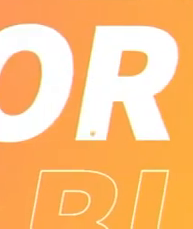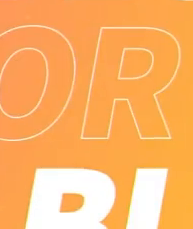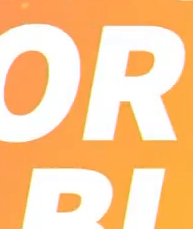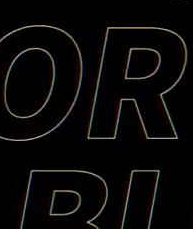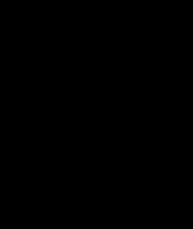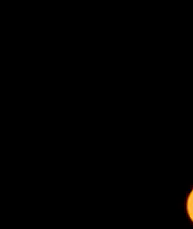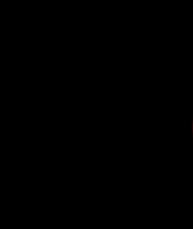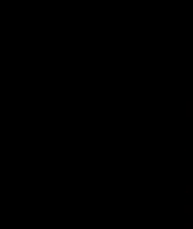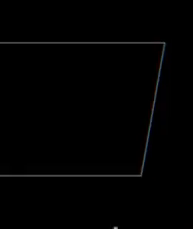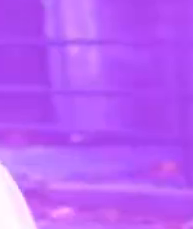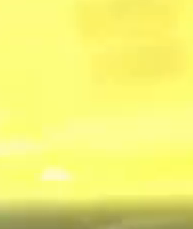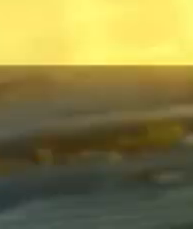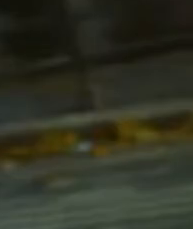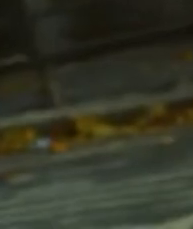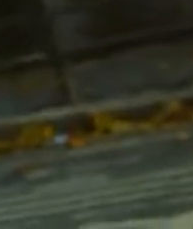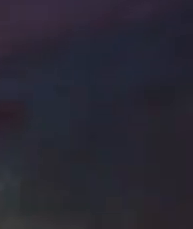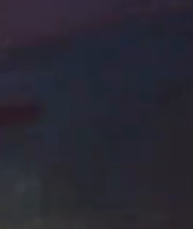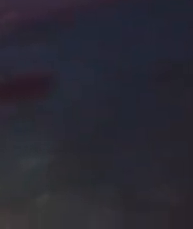블러드너는 누구?